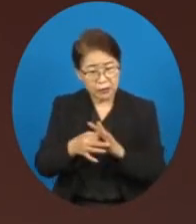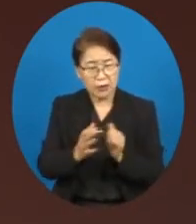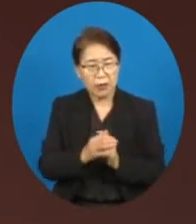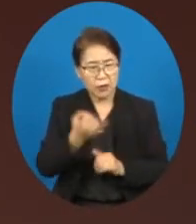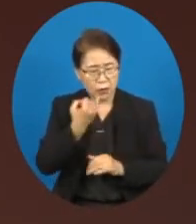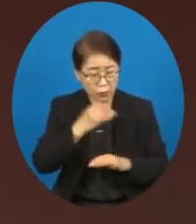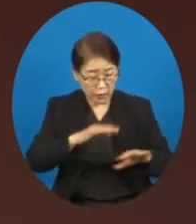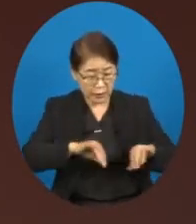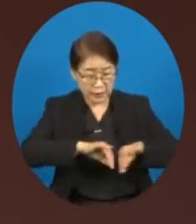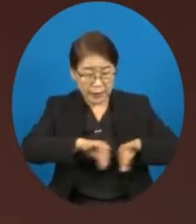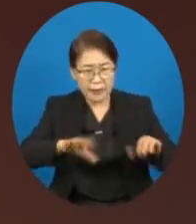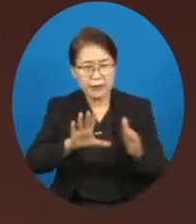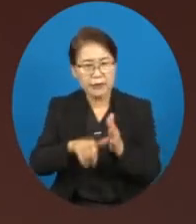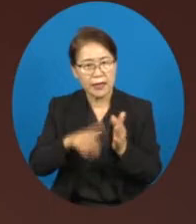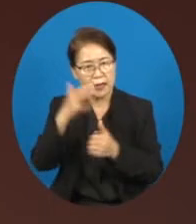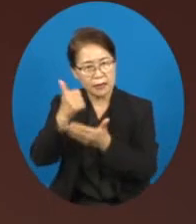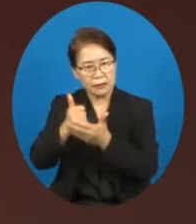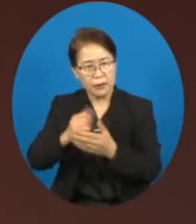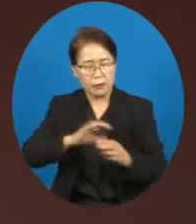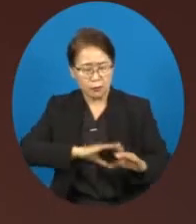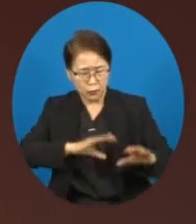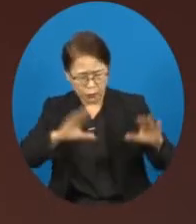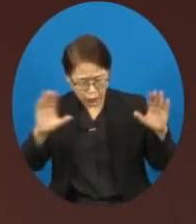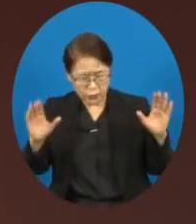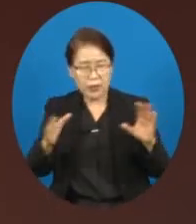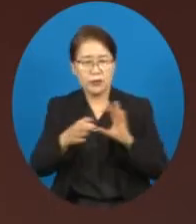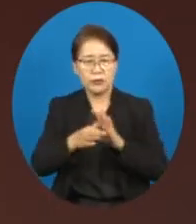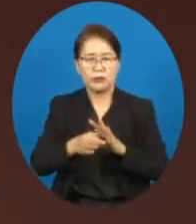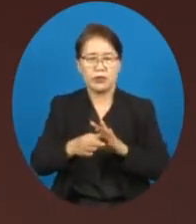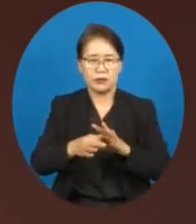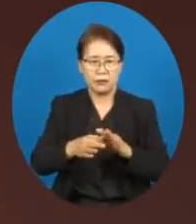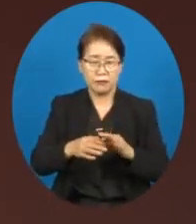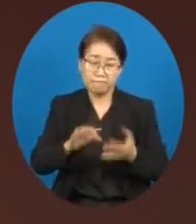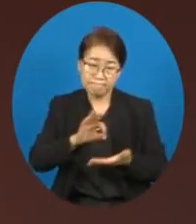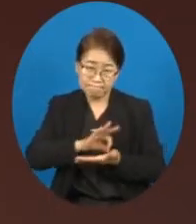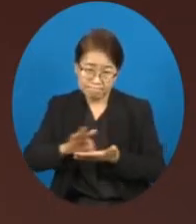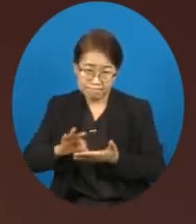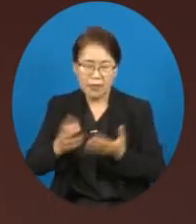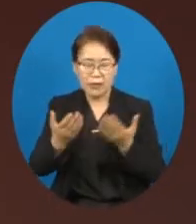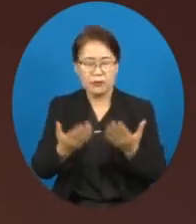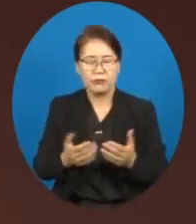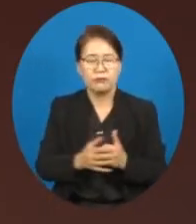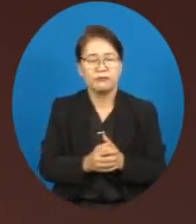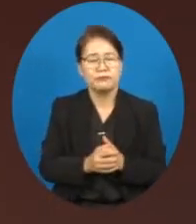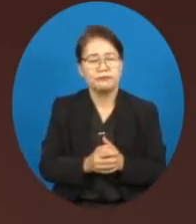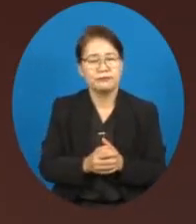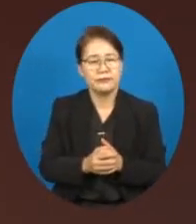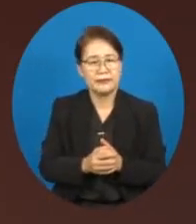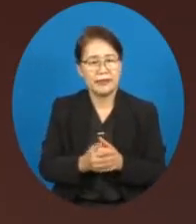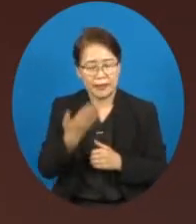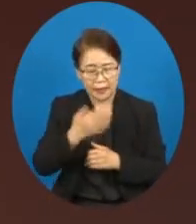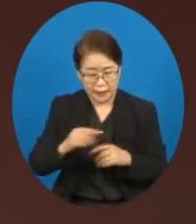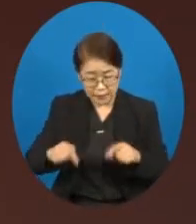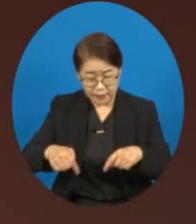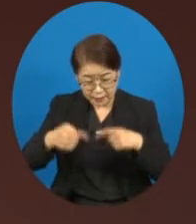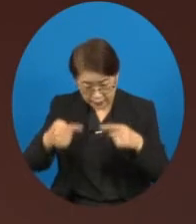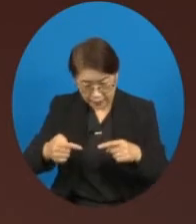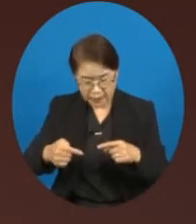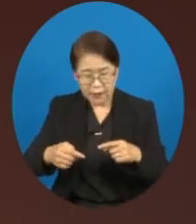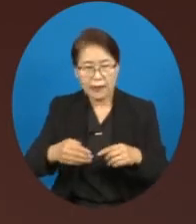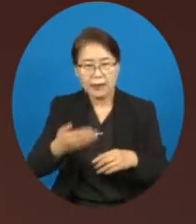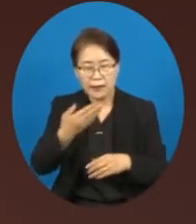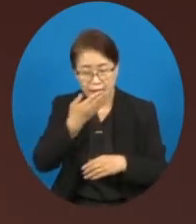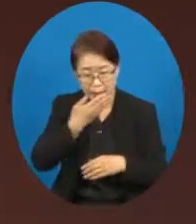홍해를 가르실 때도 하나님은 모세를 도구로 사용하셨습니다. 가나안에 들어가서